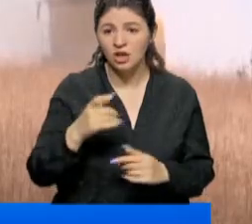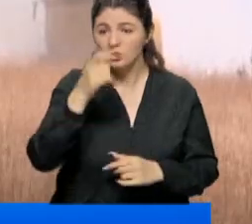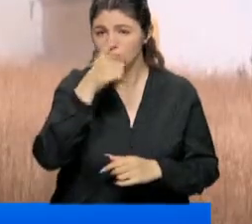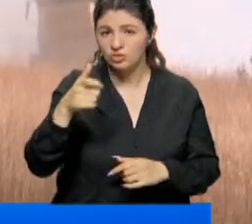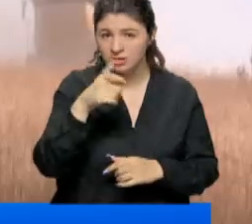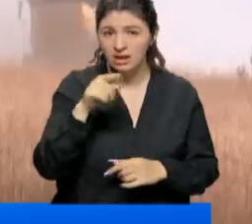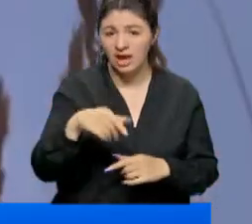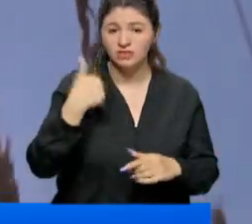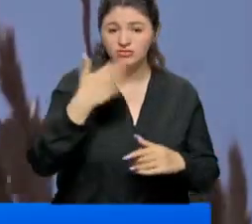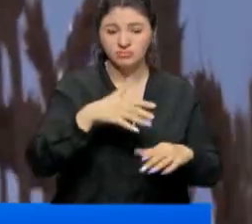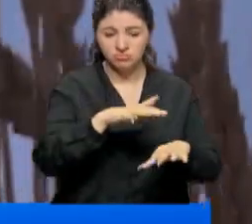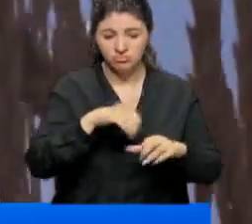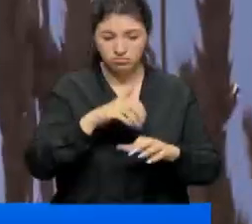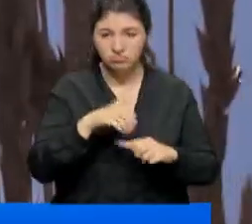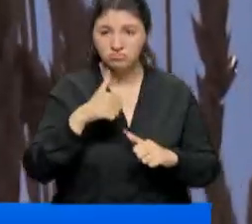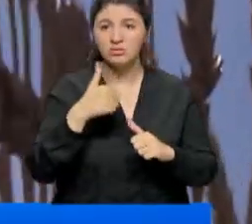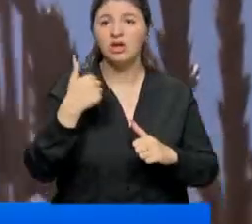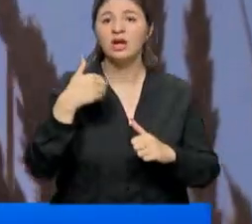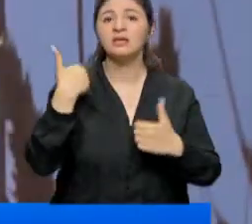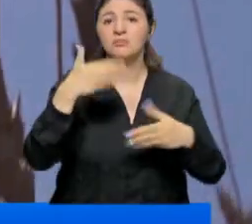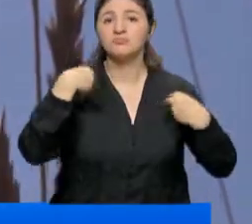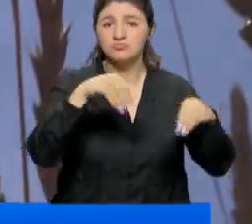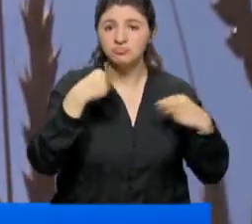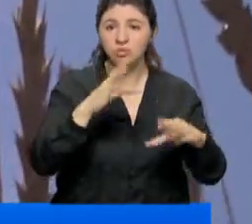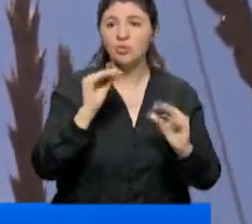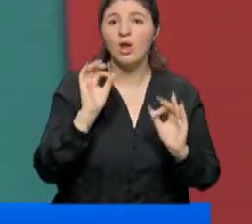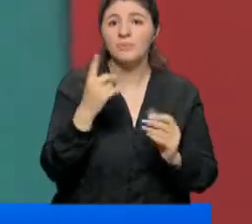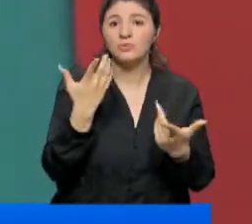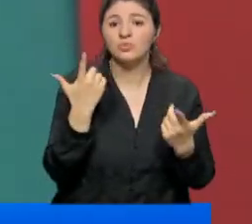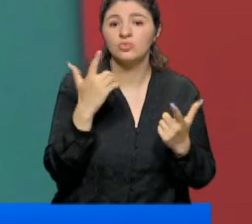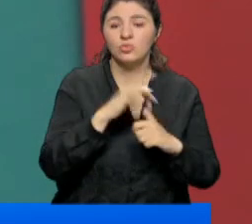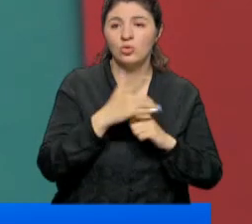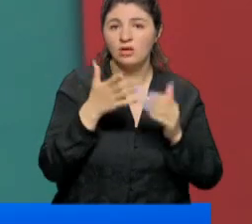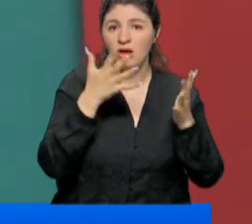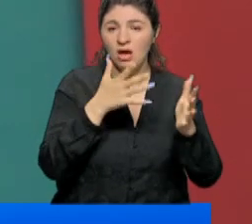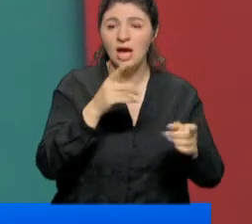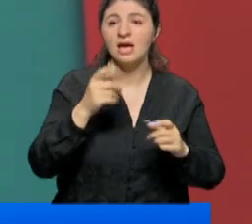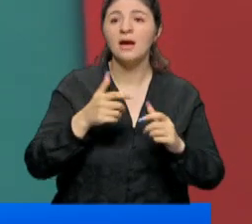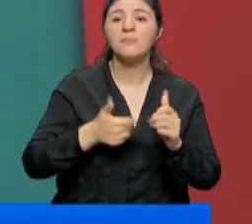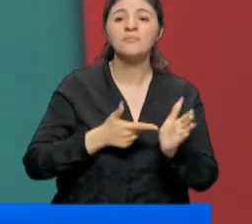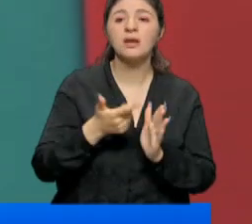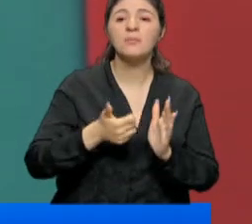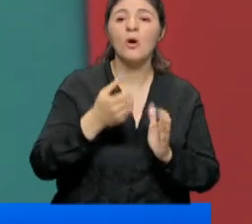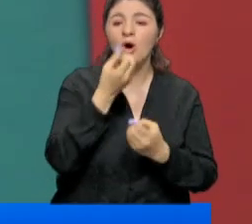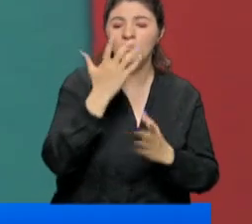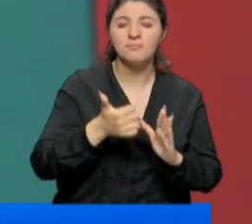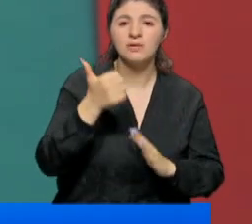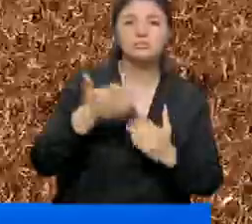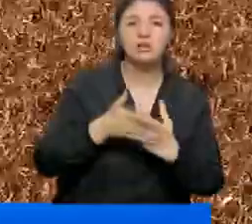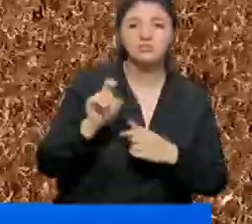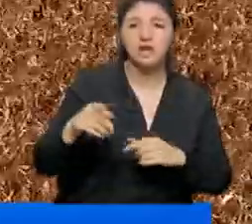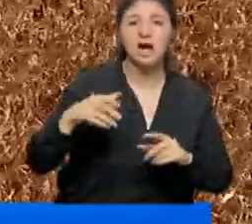Türkiye ihracat hanım ihracatını da çok önemli büyüyünce tarım ve orman Bakan Yardımcısı Ebubekir Gizligider